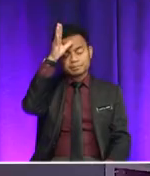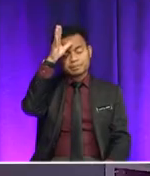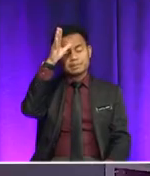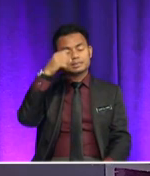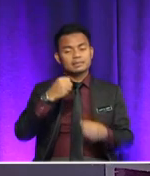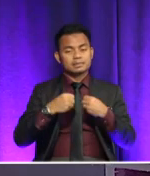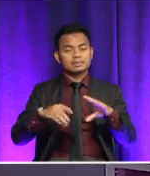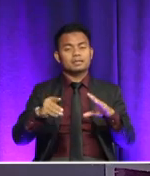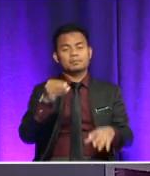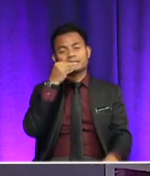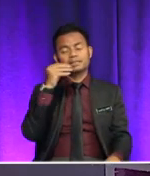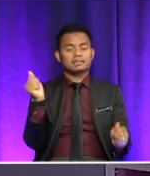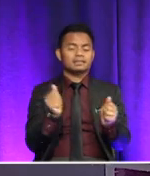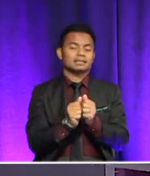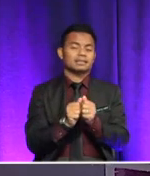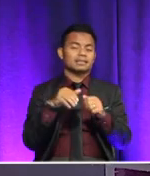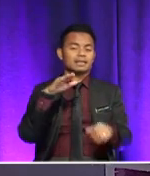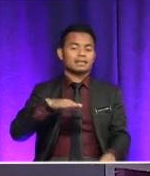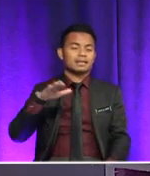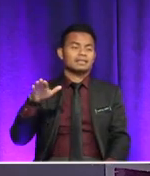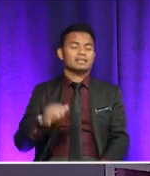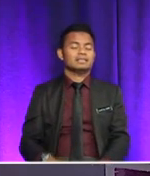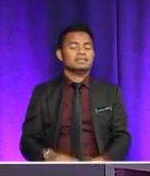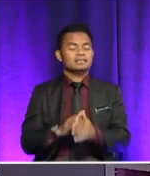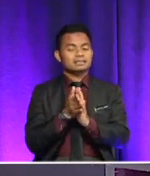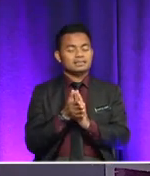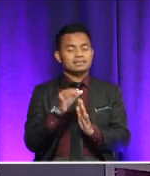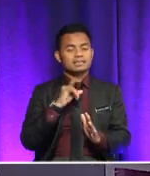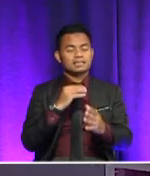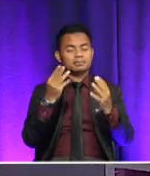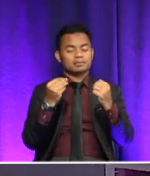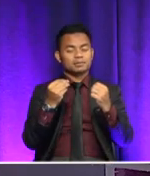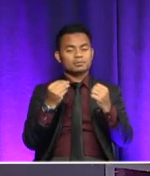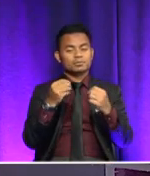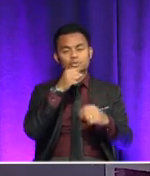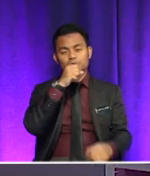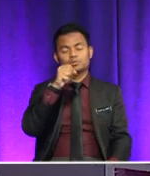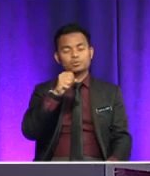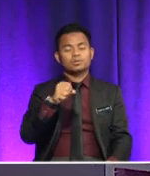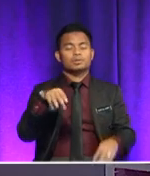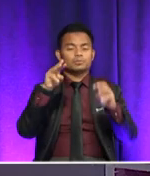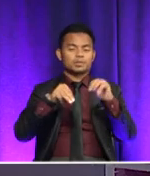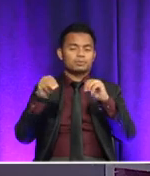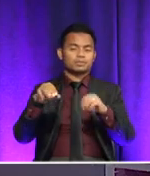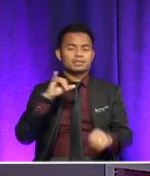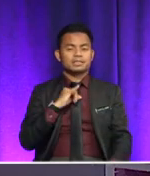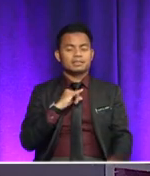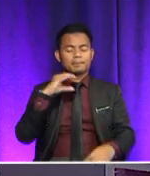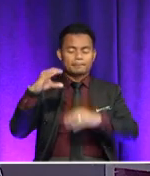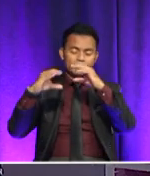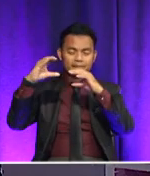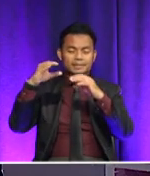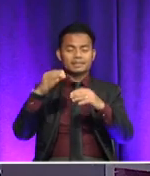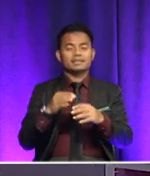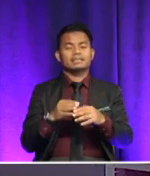mengikut konteks pula jadi saya nak Suruhlah anak-anak murid saya Bene ayat pula berdasarkan yang ini ah jadi Siapa